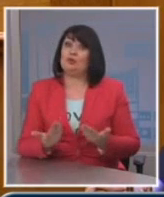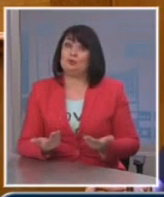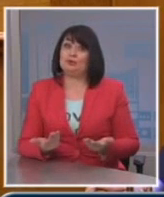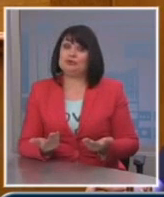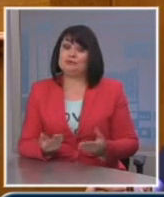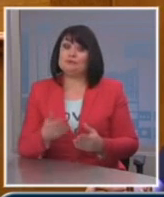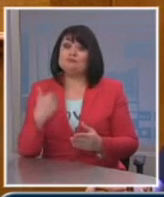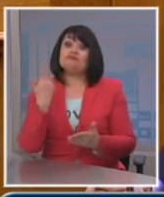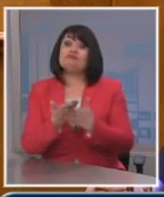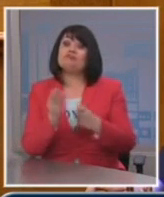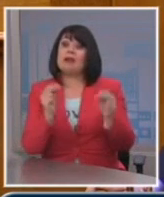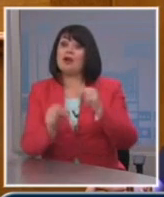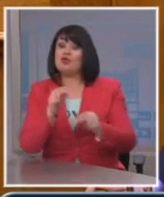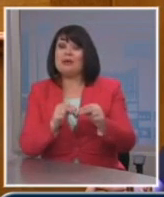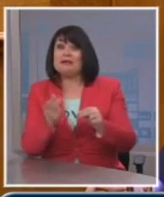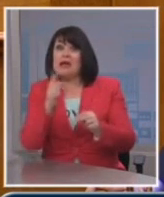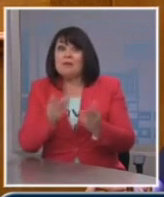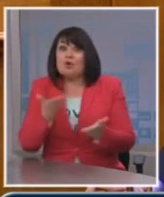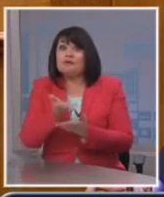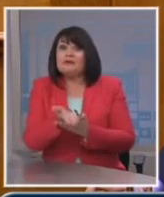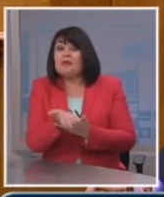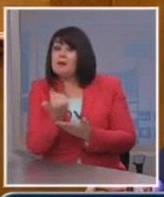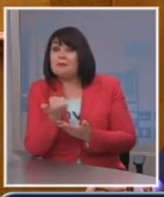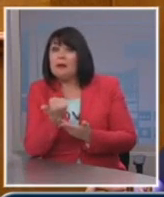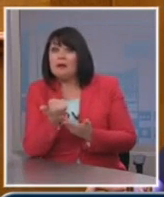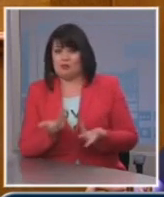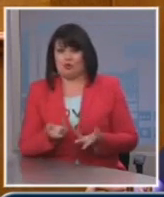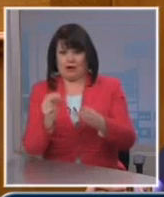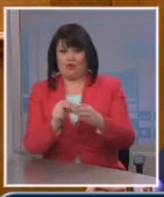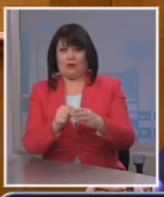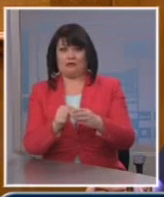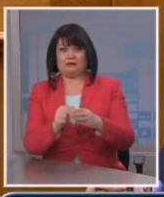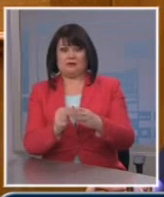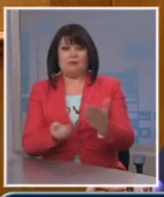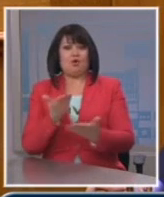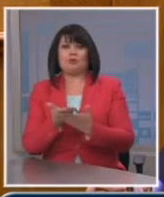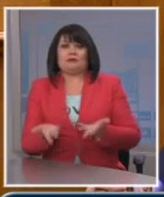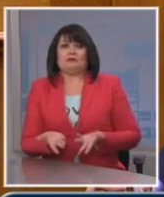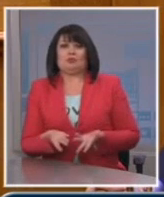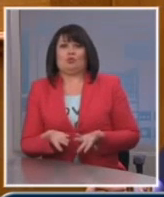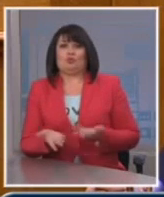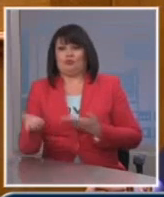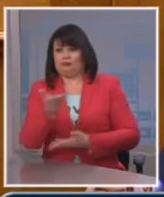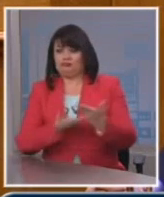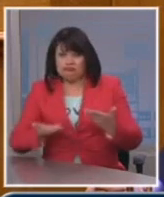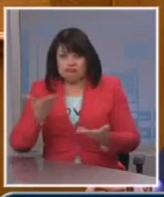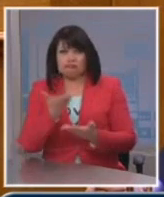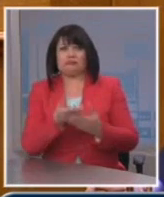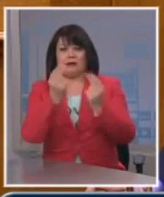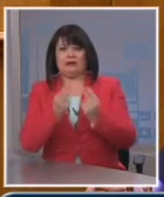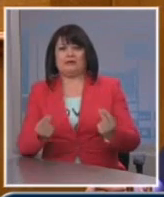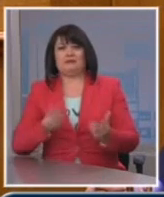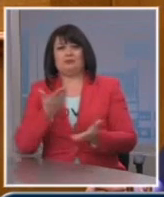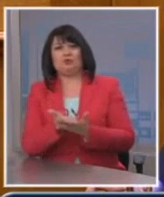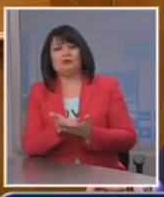ζητώντας εκλογές χωρίς εναλλακτική πρόταση ή στο βαθμό που η εναλλακτική σας είναι η